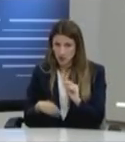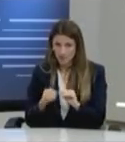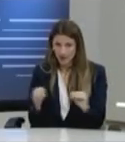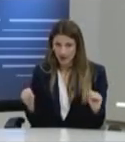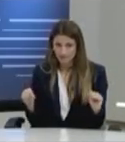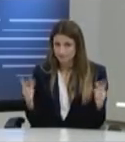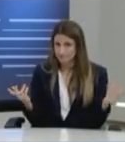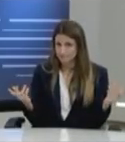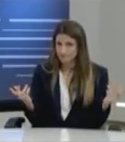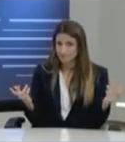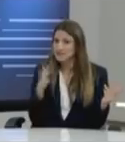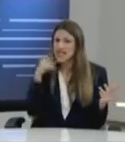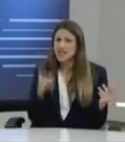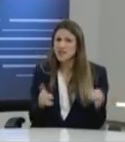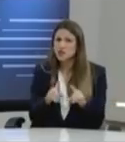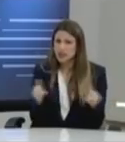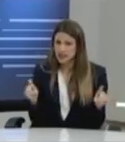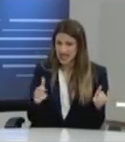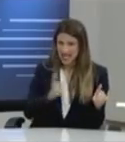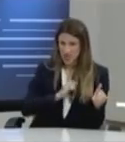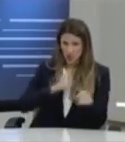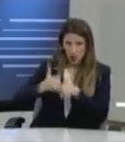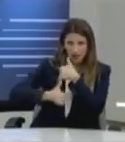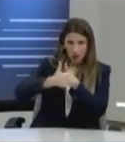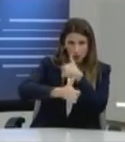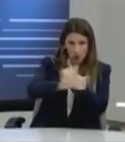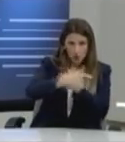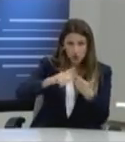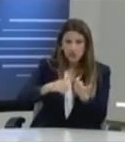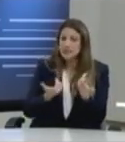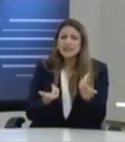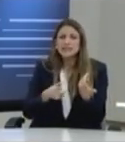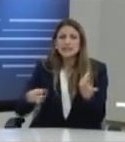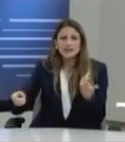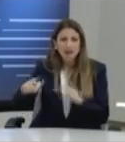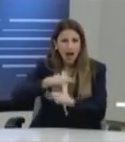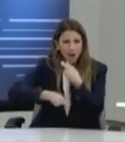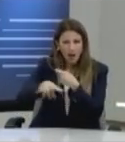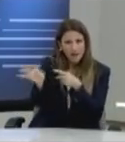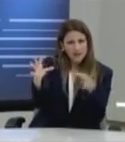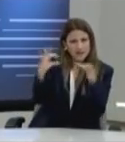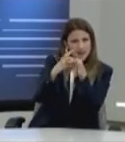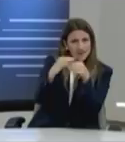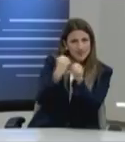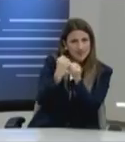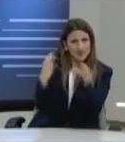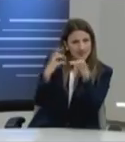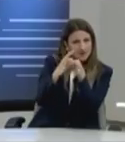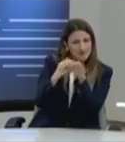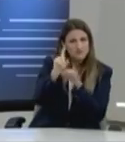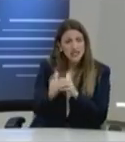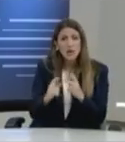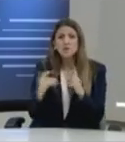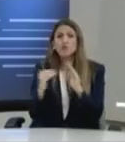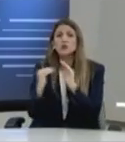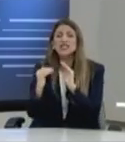παιδεία. Και από τι την προστατεύεται. Από τον ιδιωτικό ανταγωνισμό. Από την όσμωση με την αγορά. Προστατεύεται τα